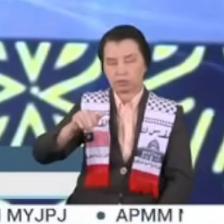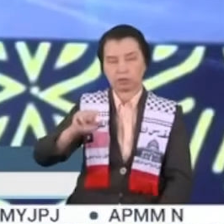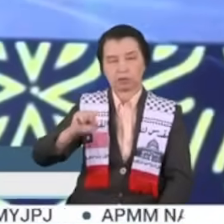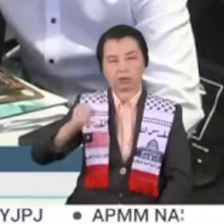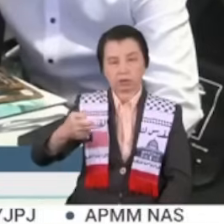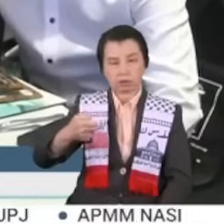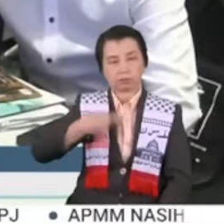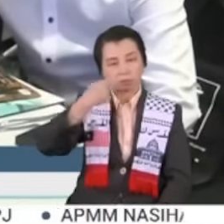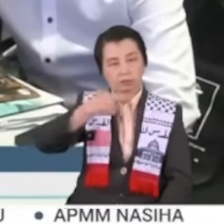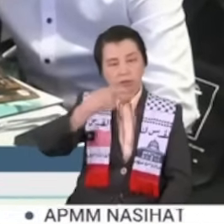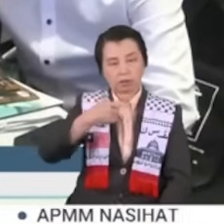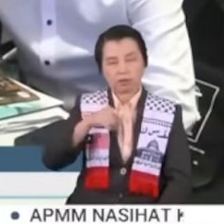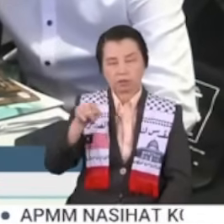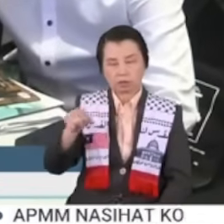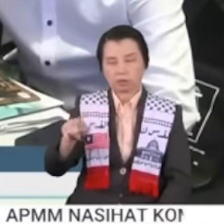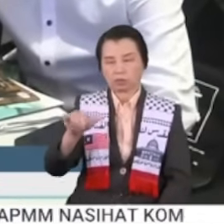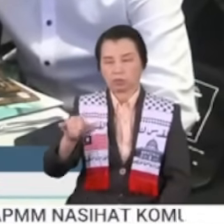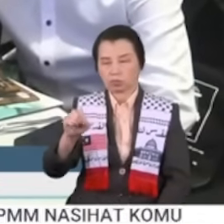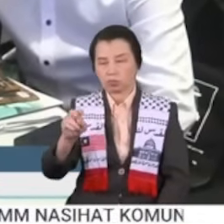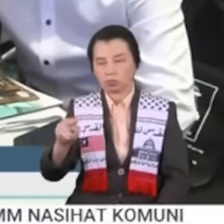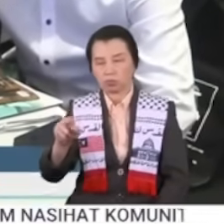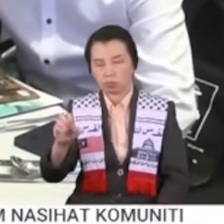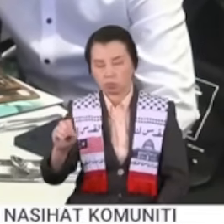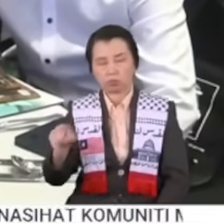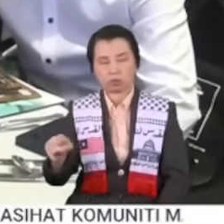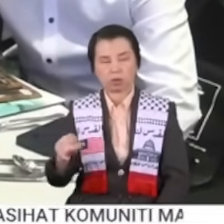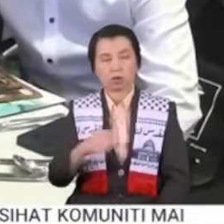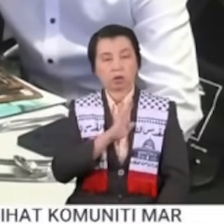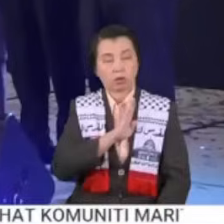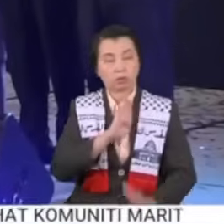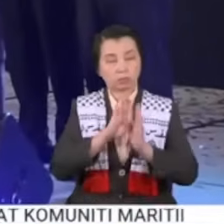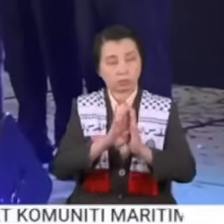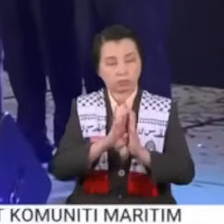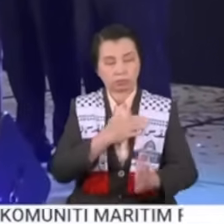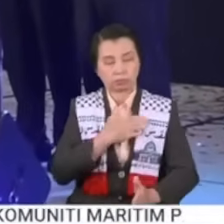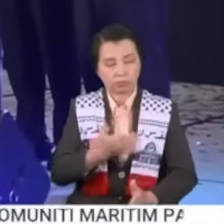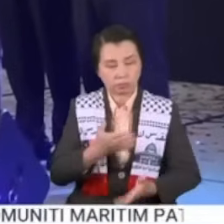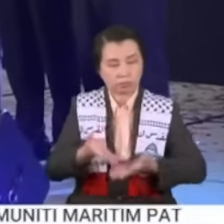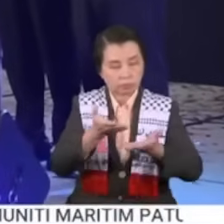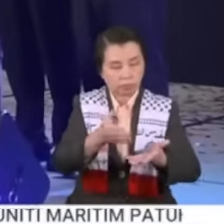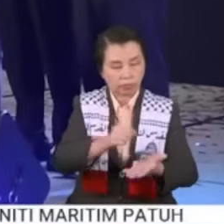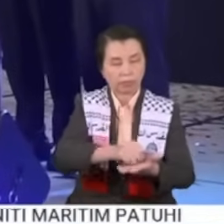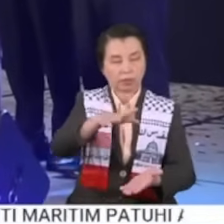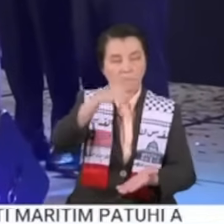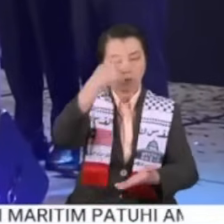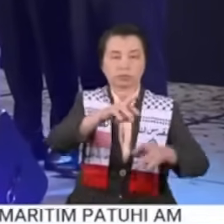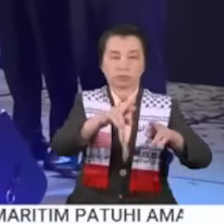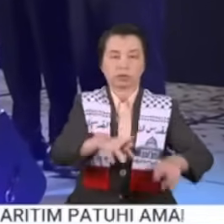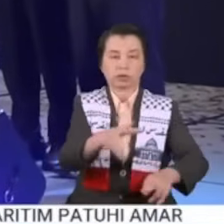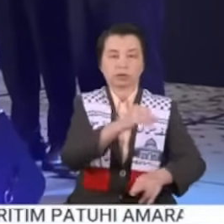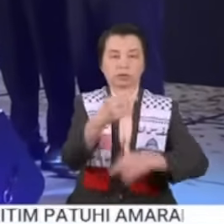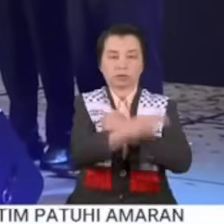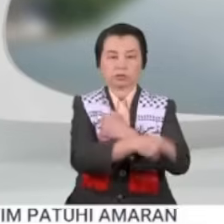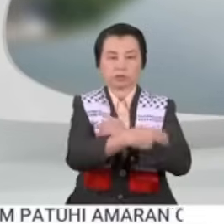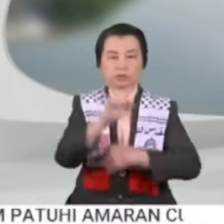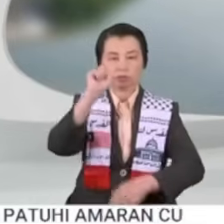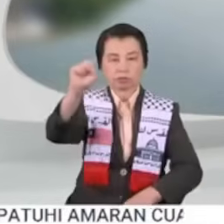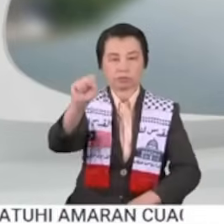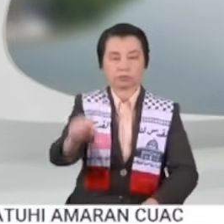tulas berkata Yono merupakan bukti komitmen pihaknya untuk membawa kemakmuran kepada rakyat dan negeri